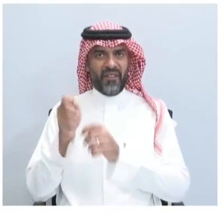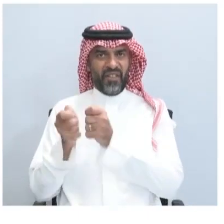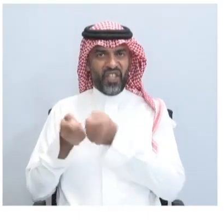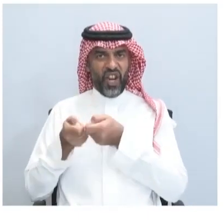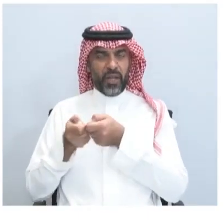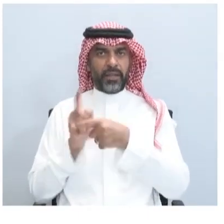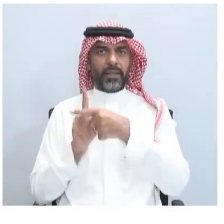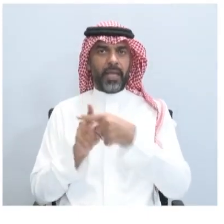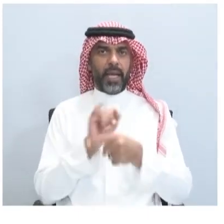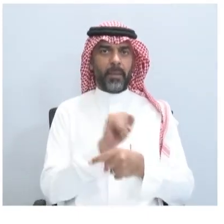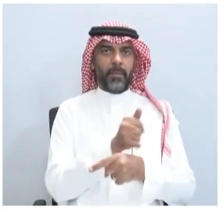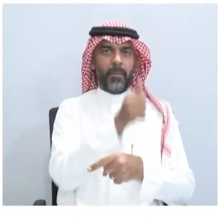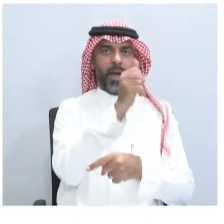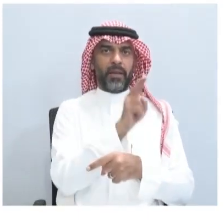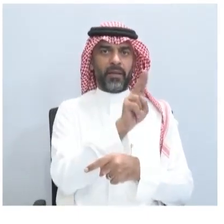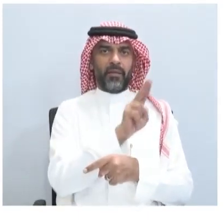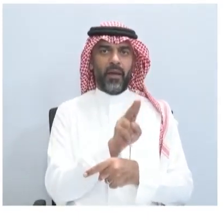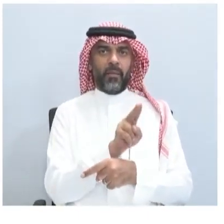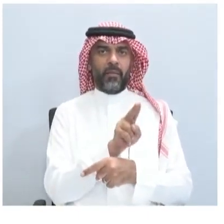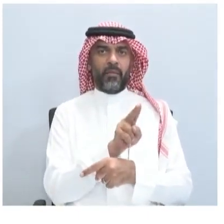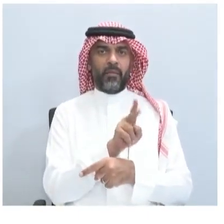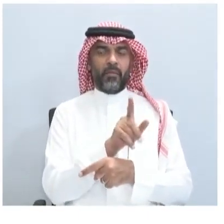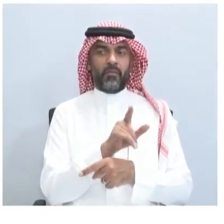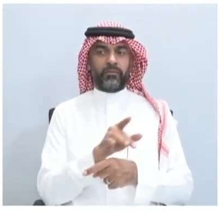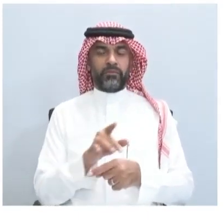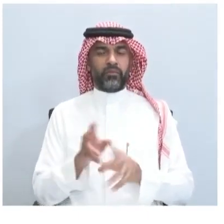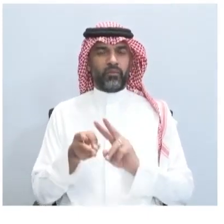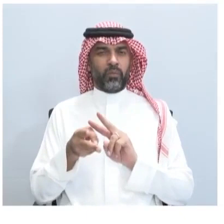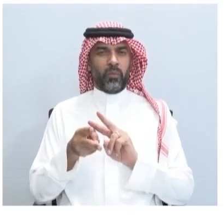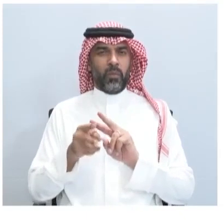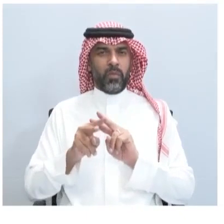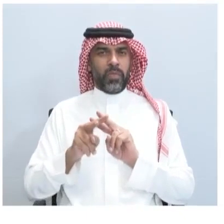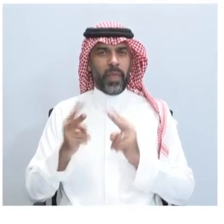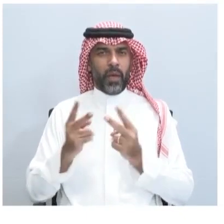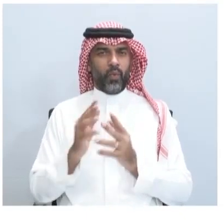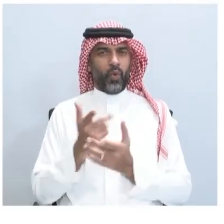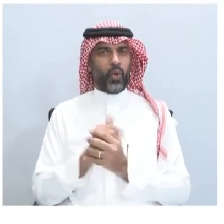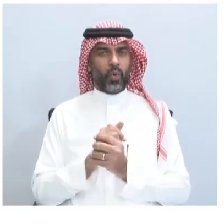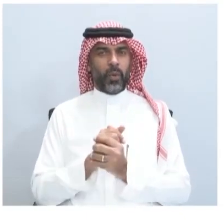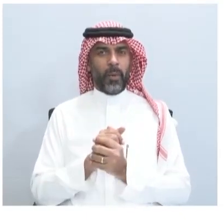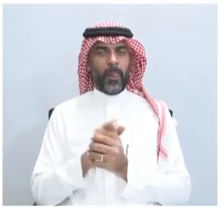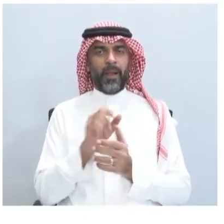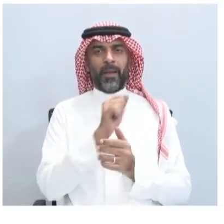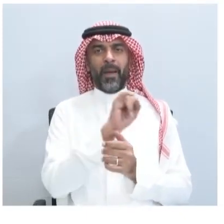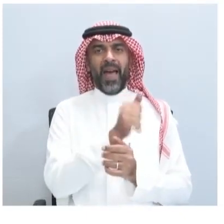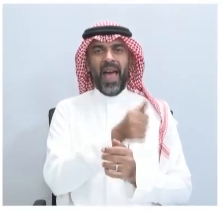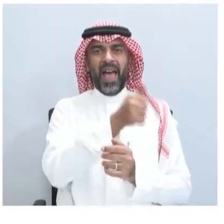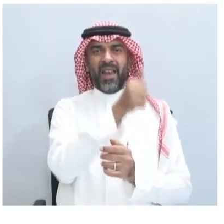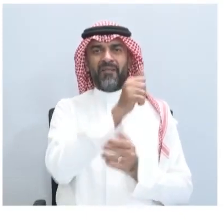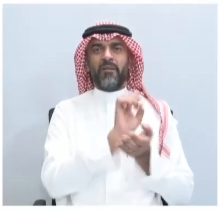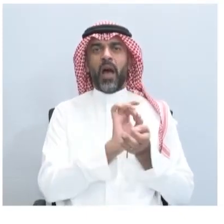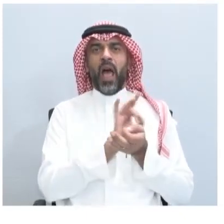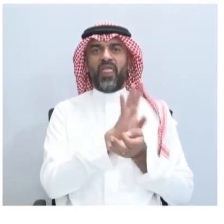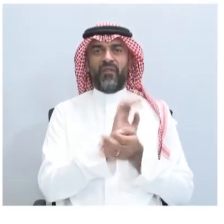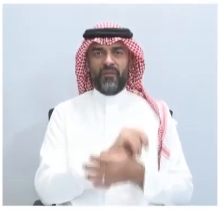وما الاستفهاميه التغيير الذي حصل اننا حذفنا ماذا حدثنا